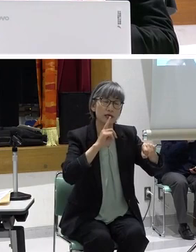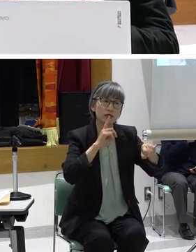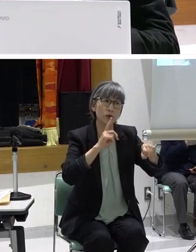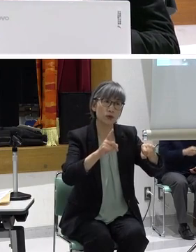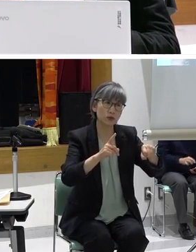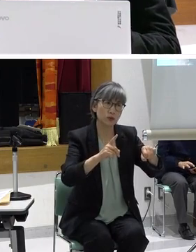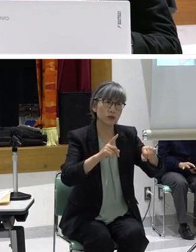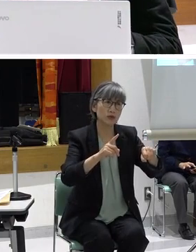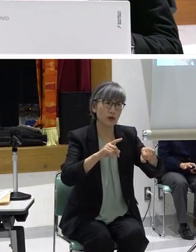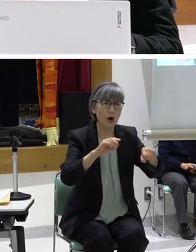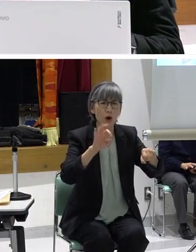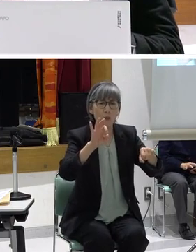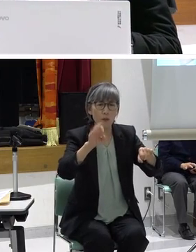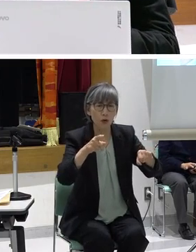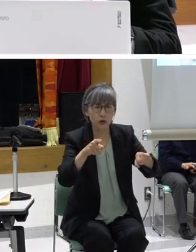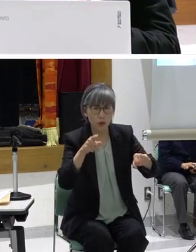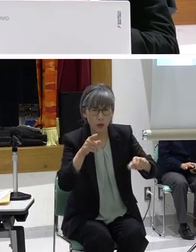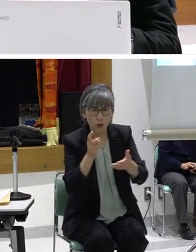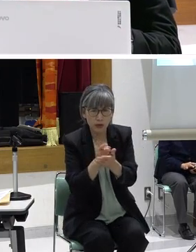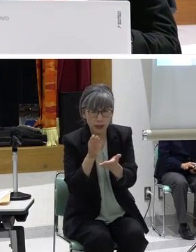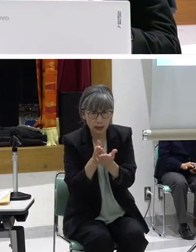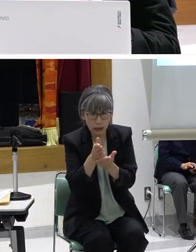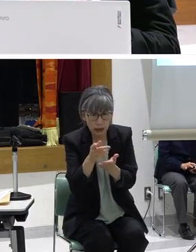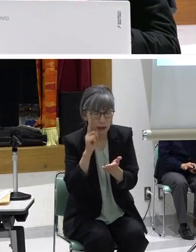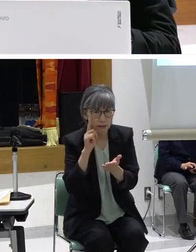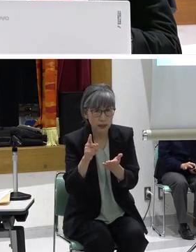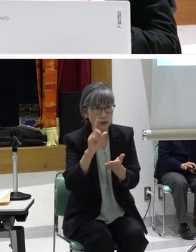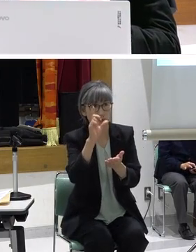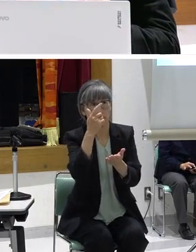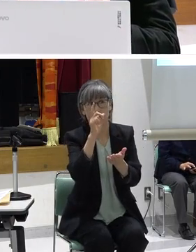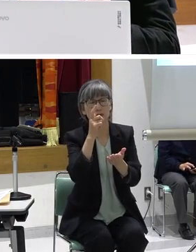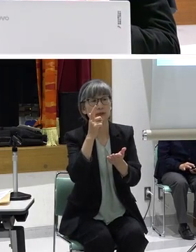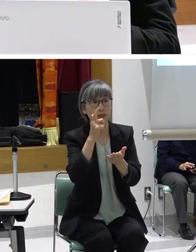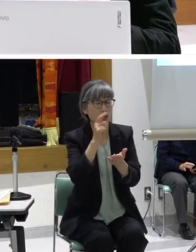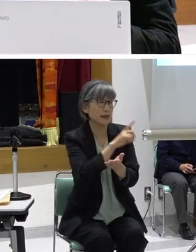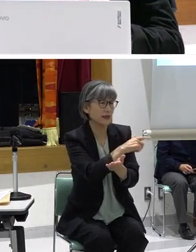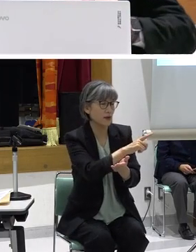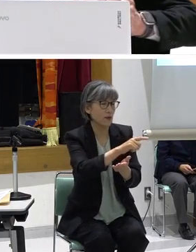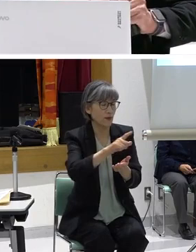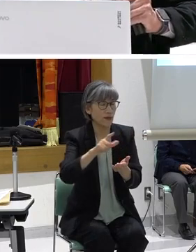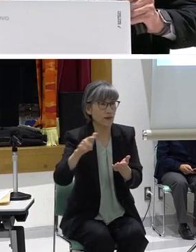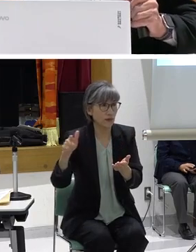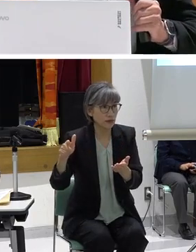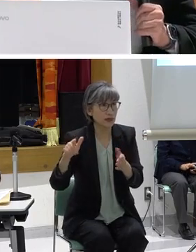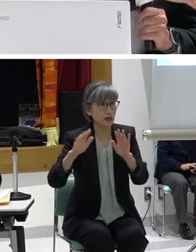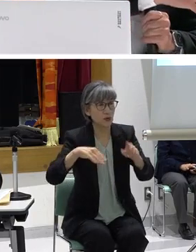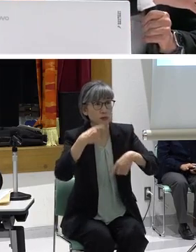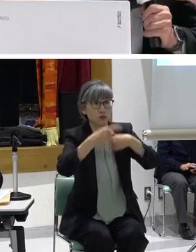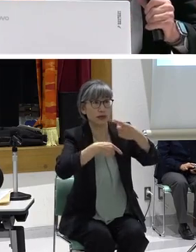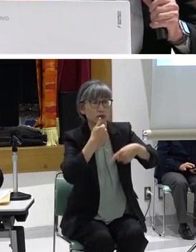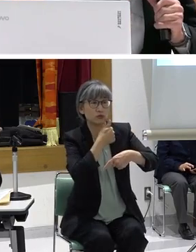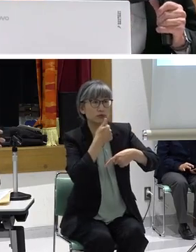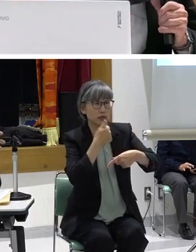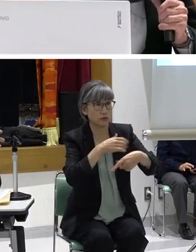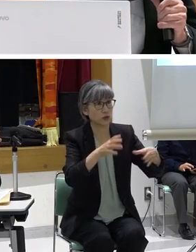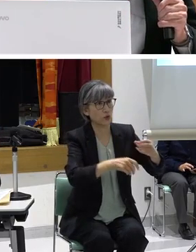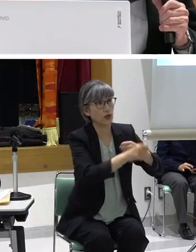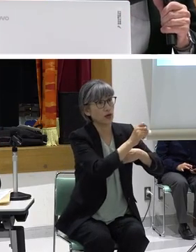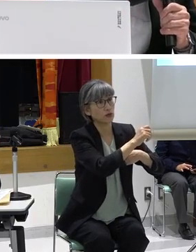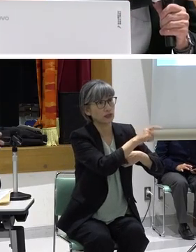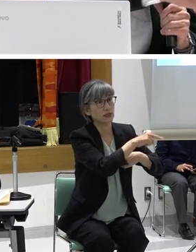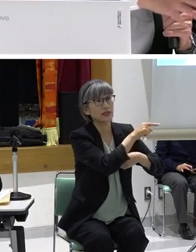なバリアだけに目が行きがちなんですが、そうじゃないんですね。いろんな、今日も手話通訳や要約筆